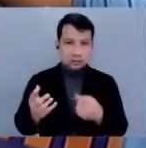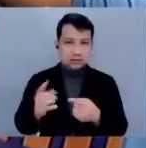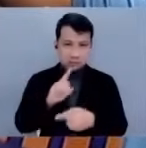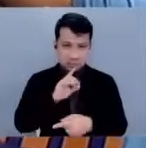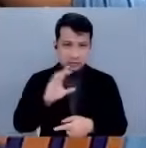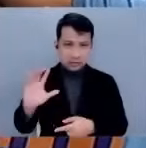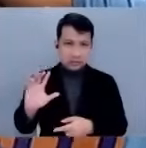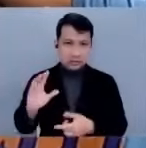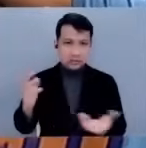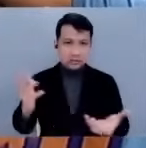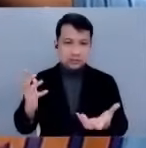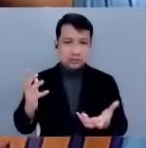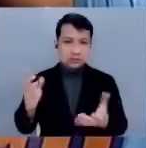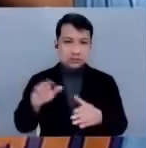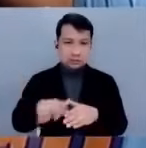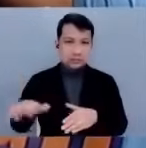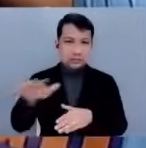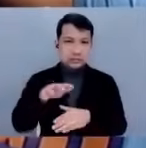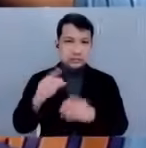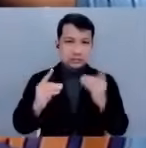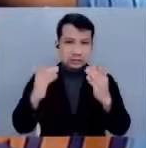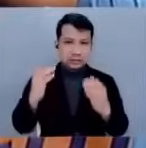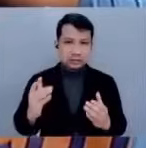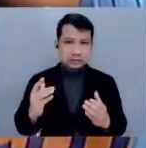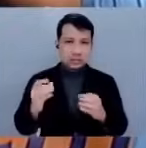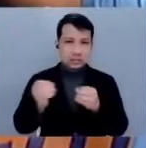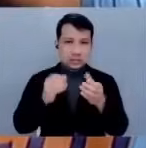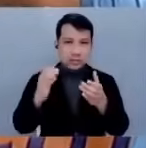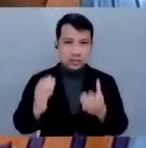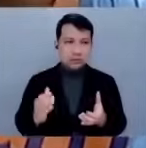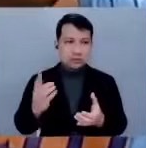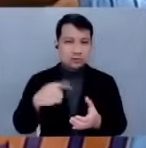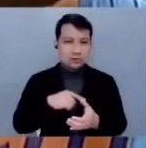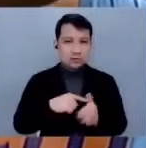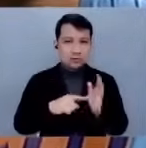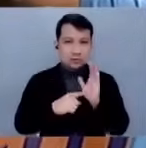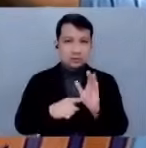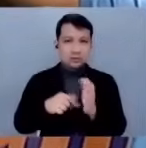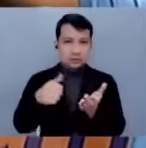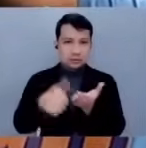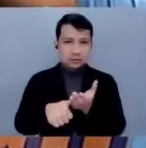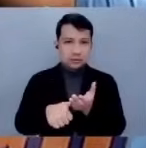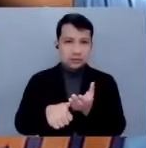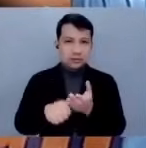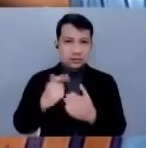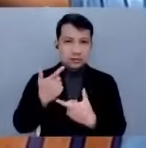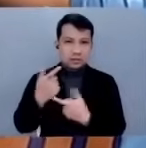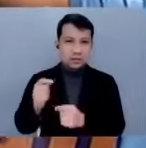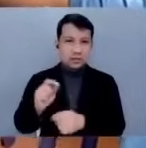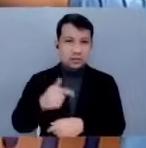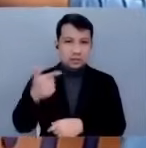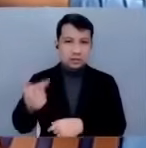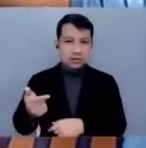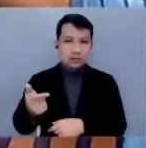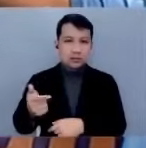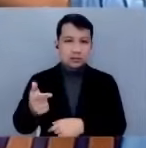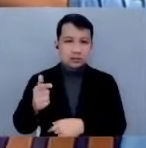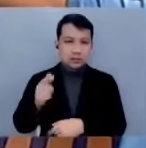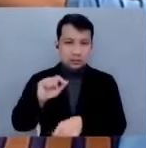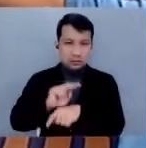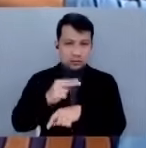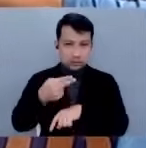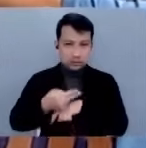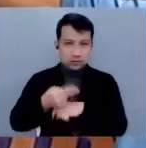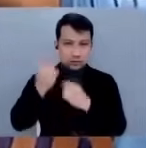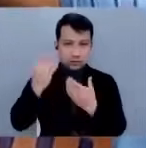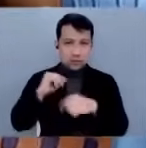na majority sa mga driver at operator ay ipinoto ka at ipinagkatiwala sa iyo ang kanilang kabuhayan, ang kanilang hanap